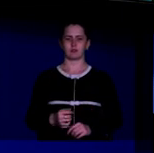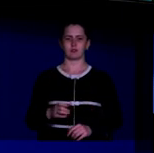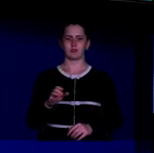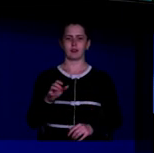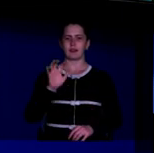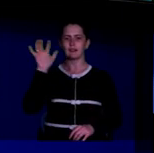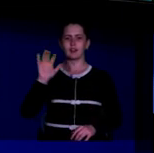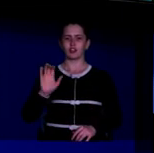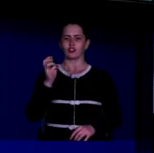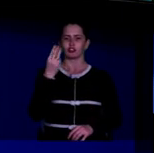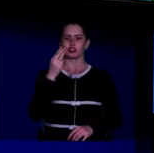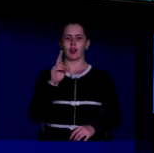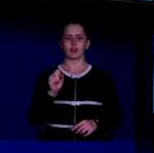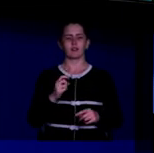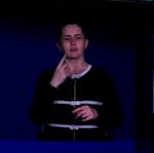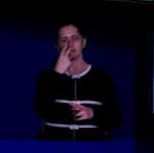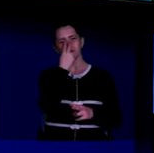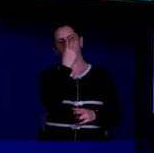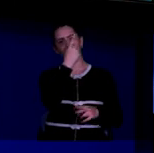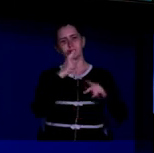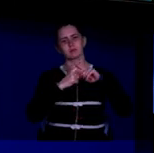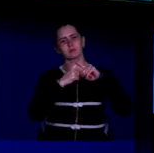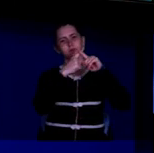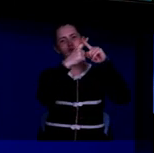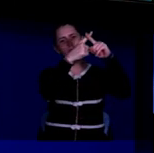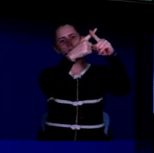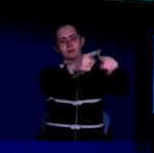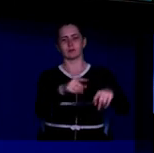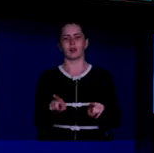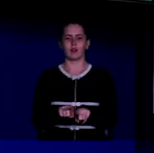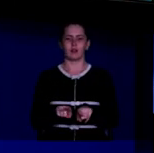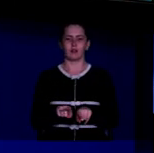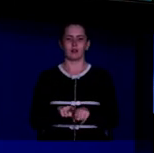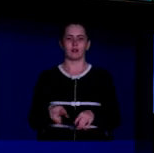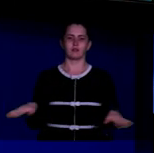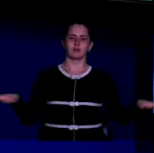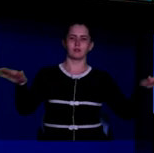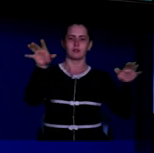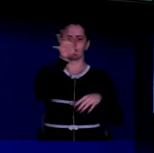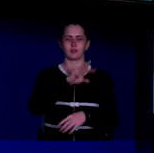Серая шейка долго провожала глазами улетавший косяк.